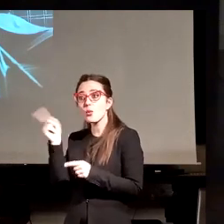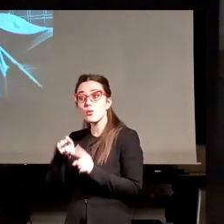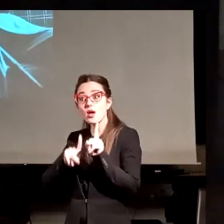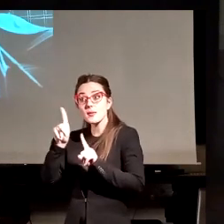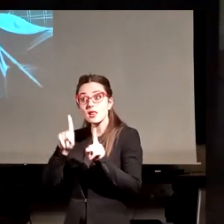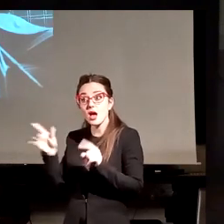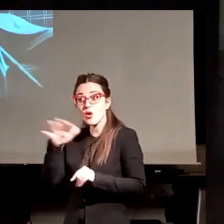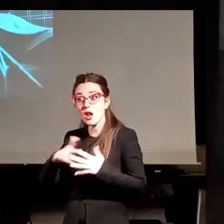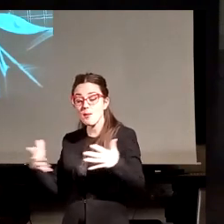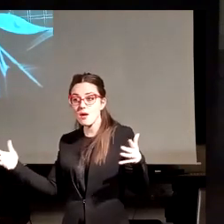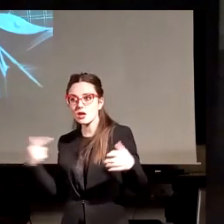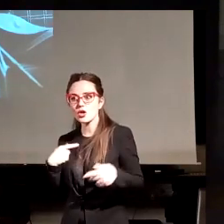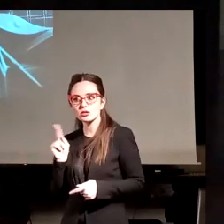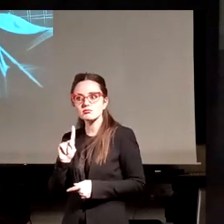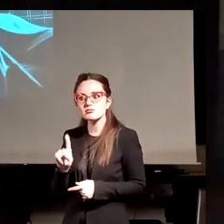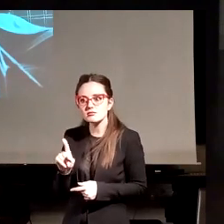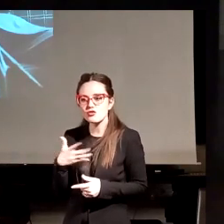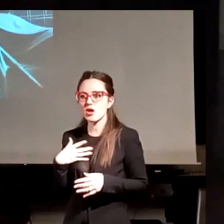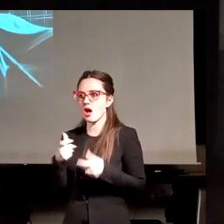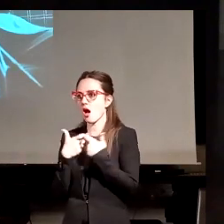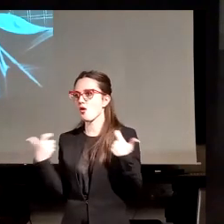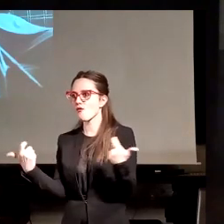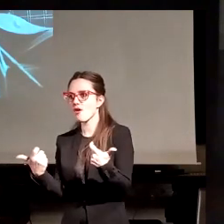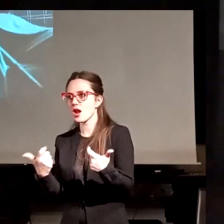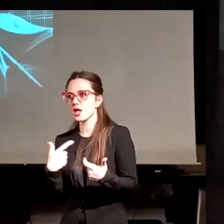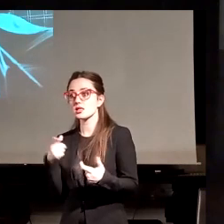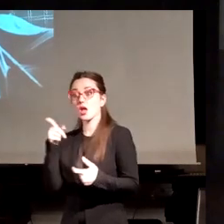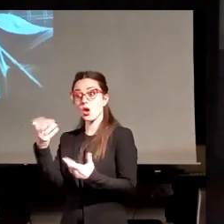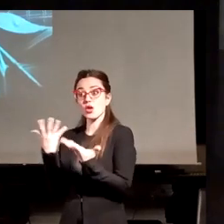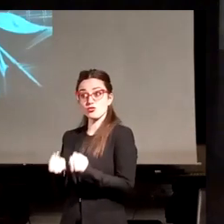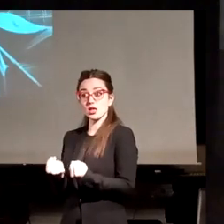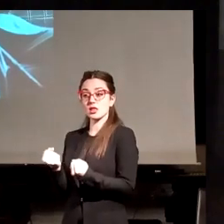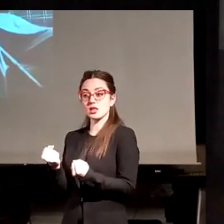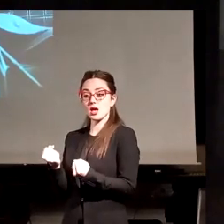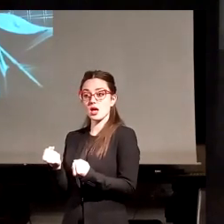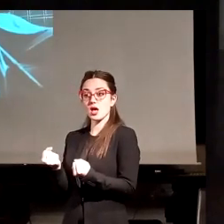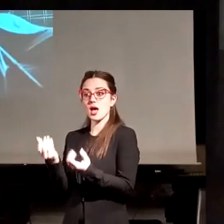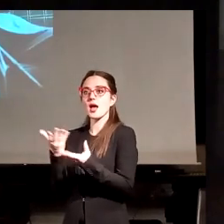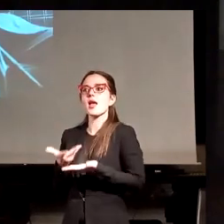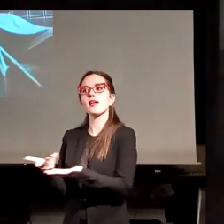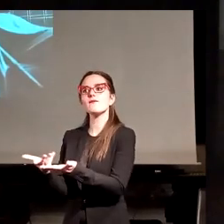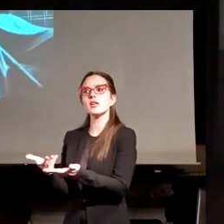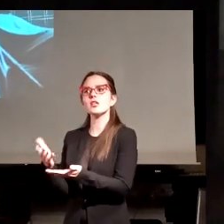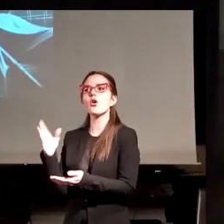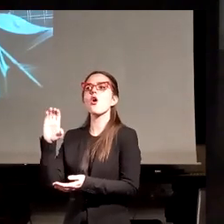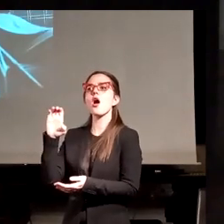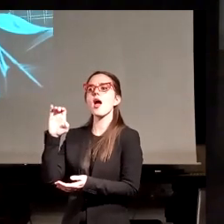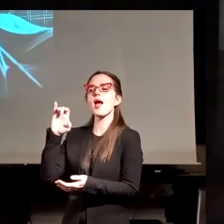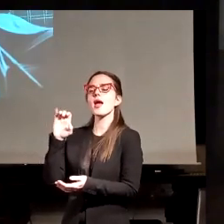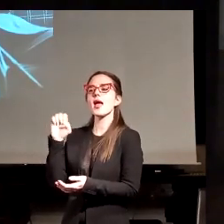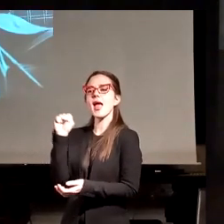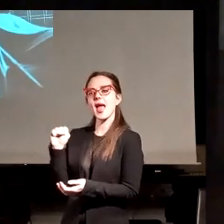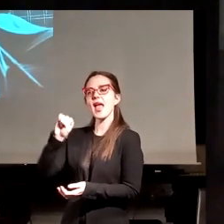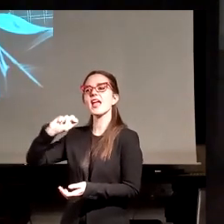a trovarlo c'era questa conferenza aveva accettato l'invito della aging foundation che era una fondazione che si